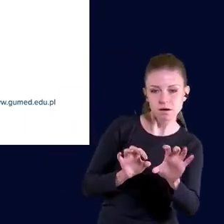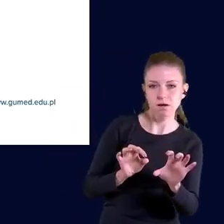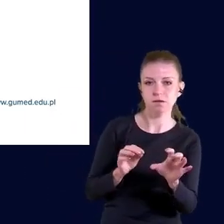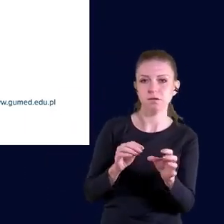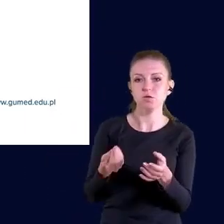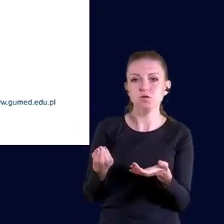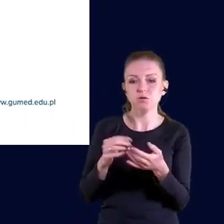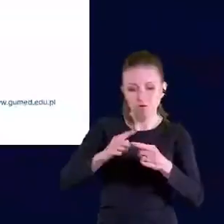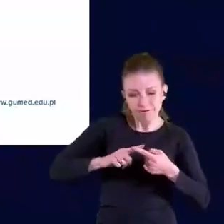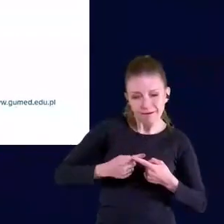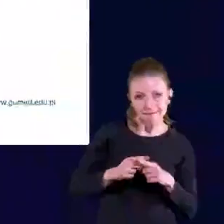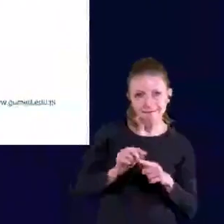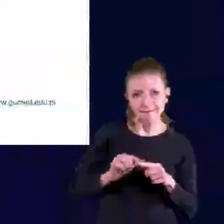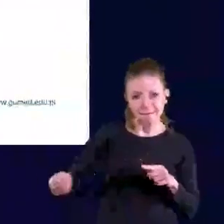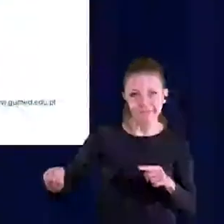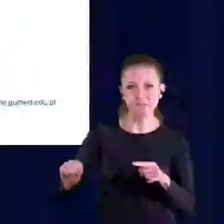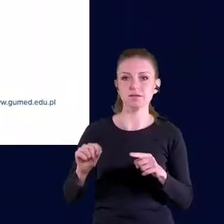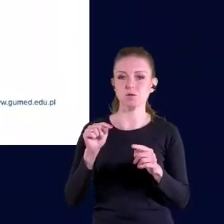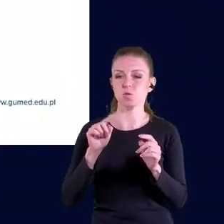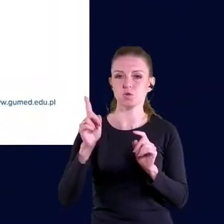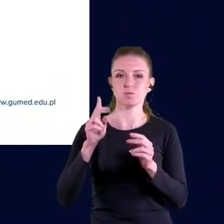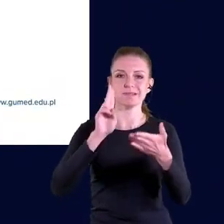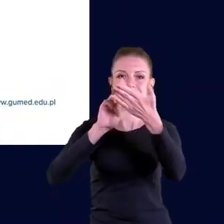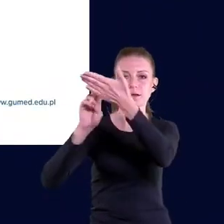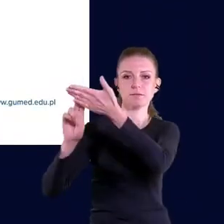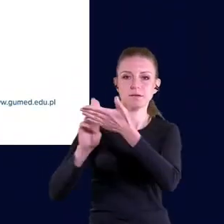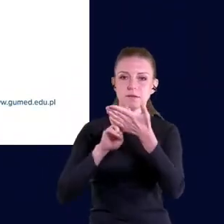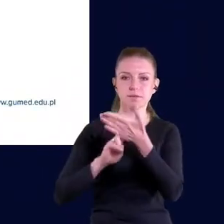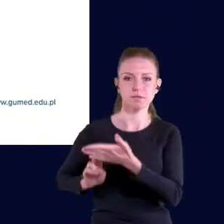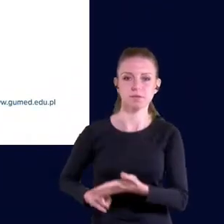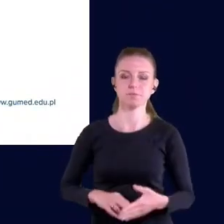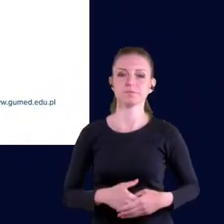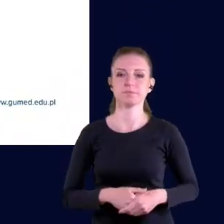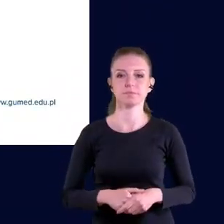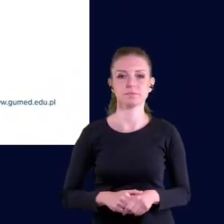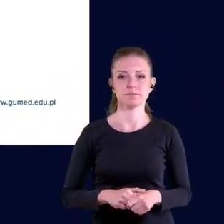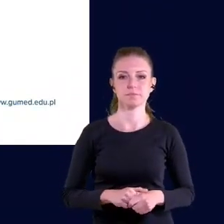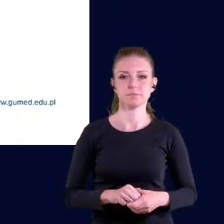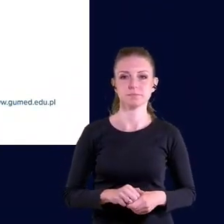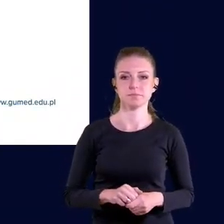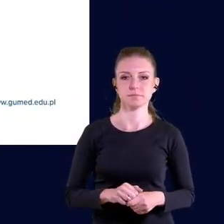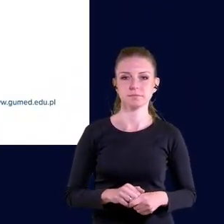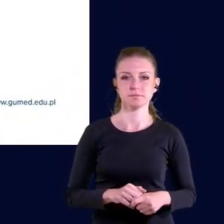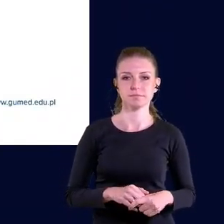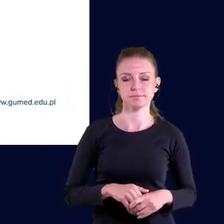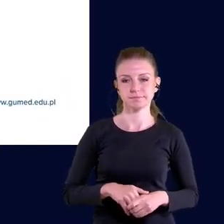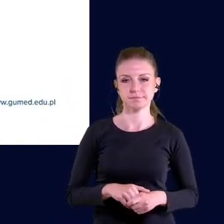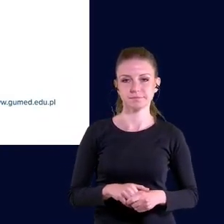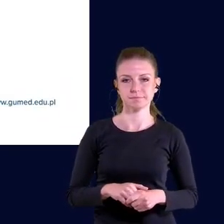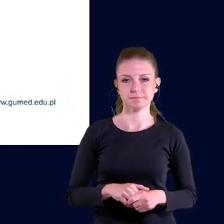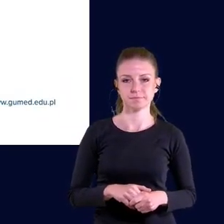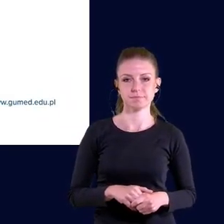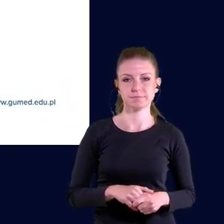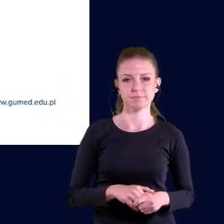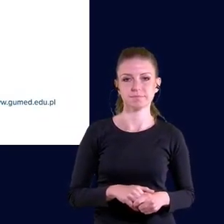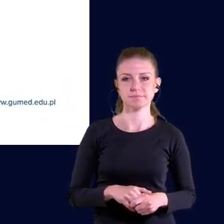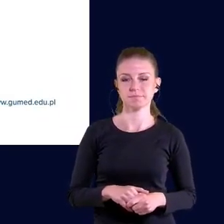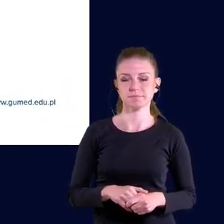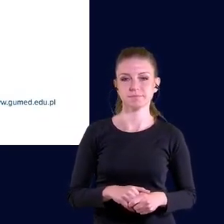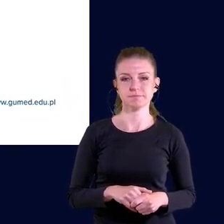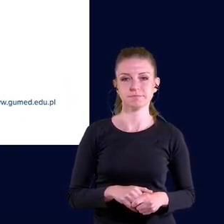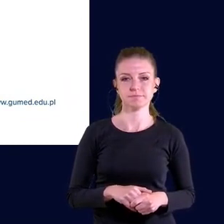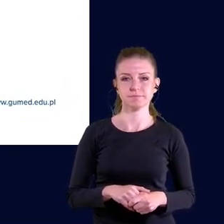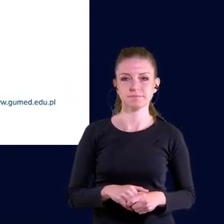listy poszczególne partie tekstów to wszystko musi to wszystko musi być ujęte w tej strukturze